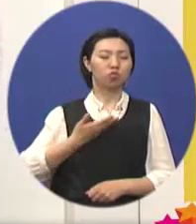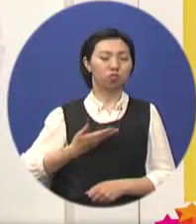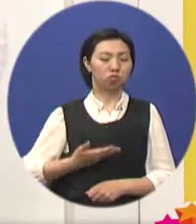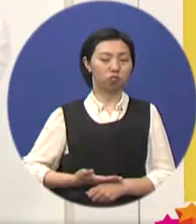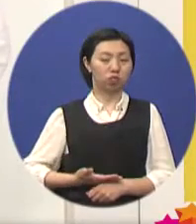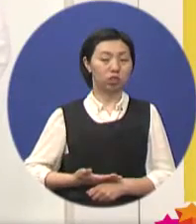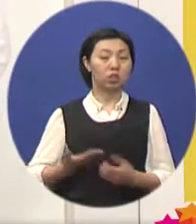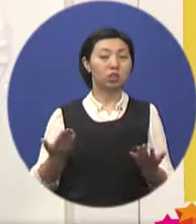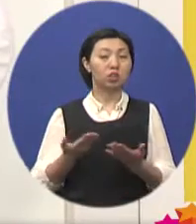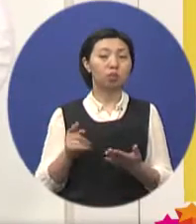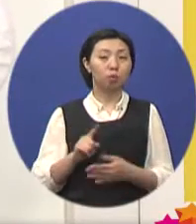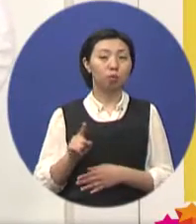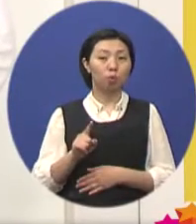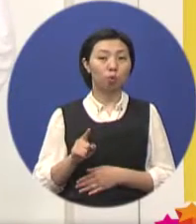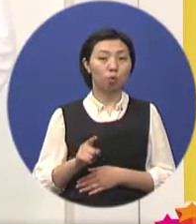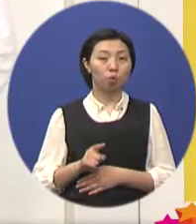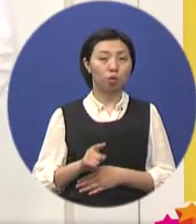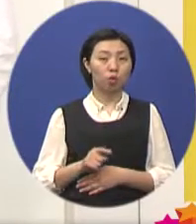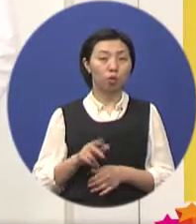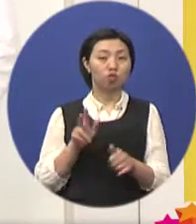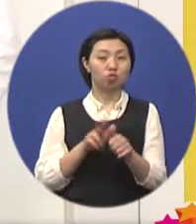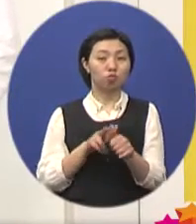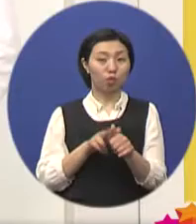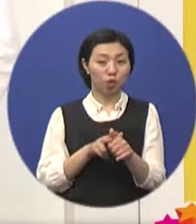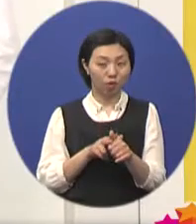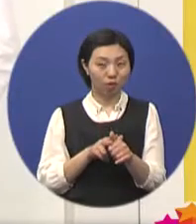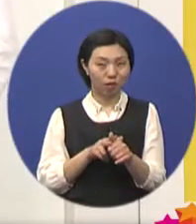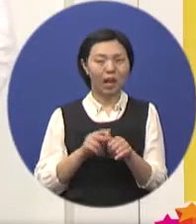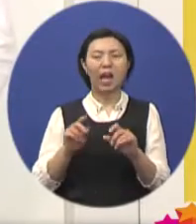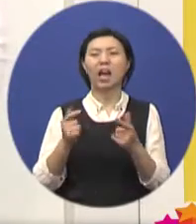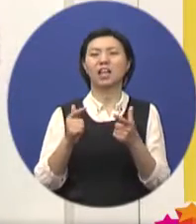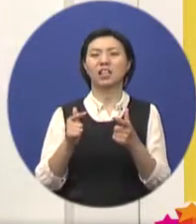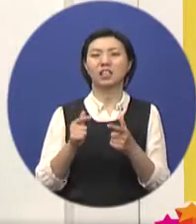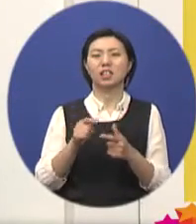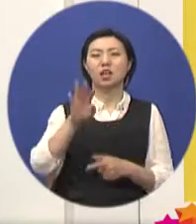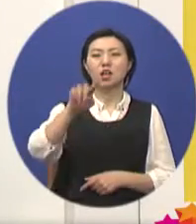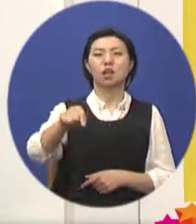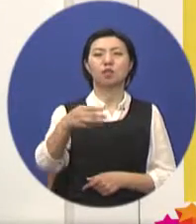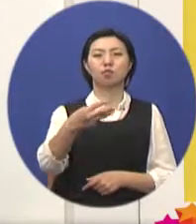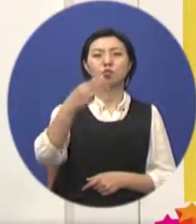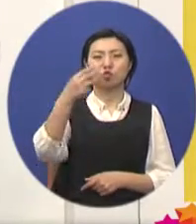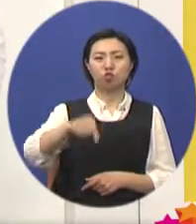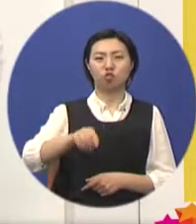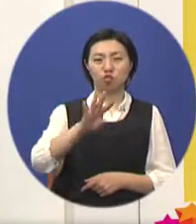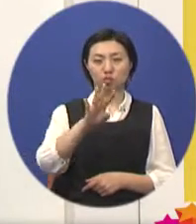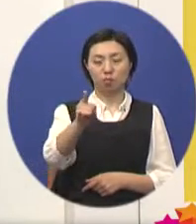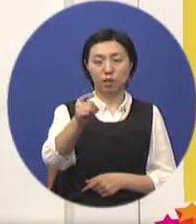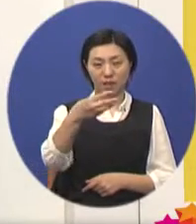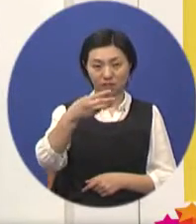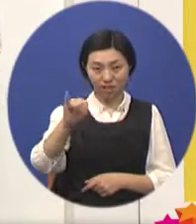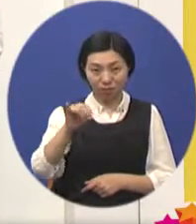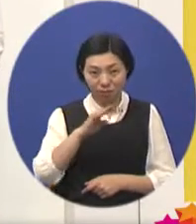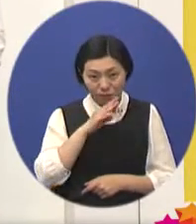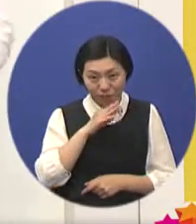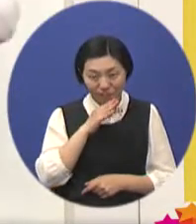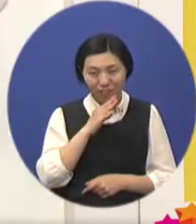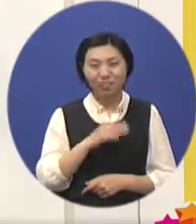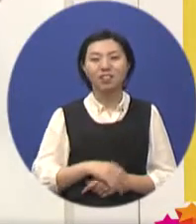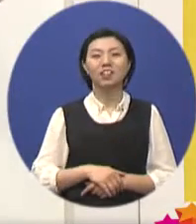예. 무슨 그 무슨 슈퍼마켓. 아니야, 블루베리 하시는 거. 아, 블루베리 예, 맞아. 예, 맞죠? 예.